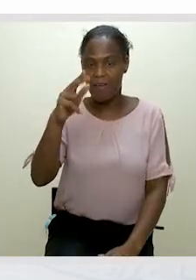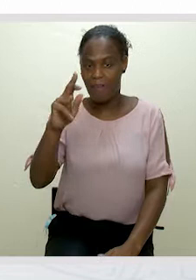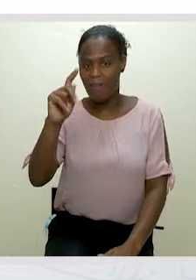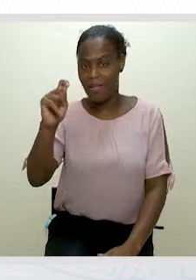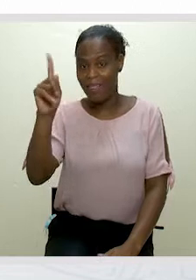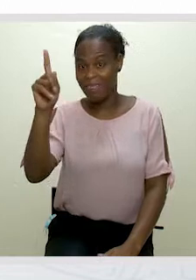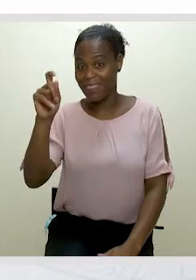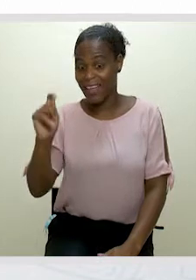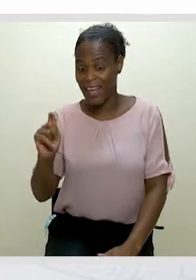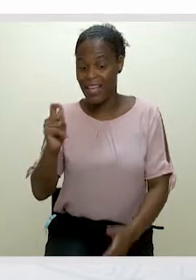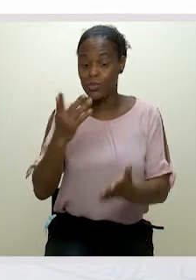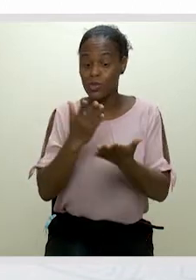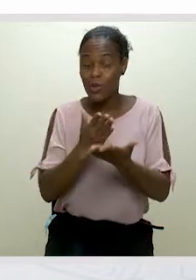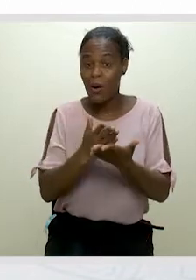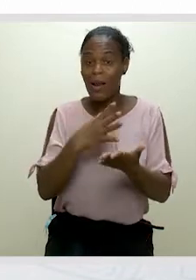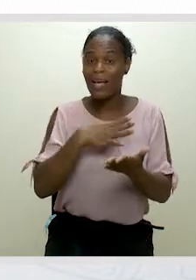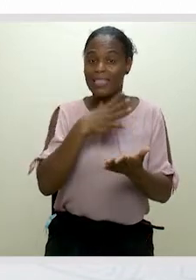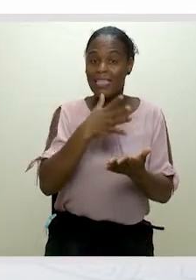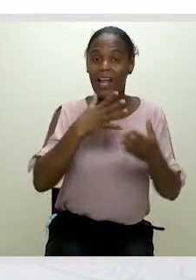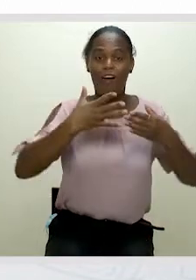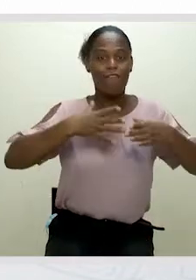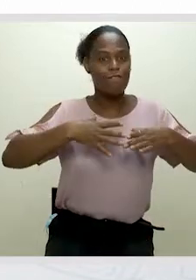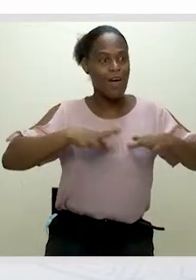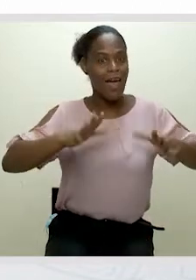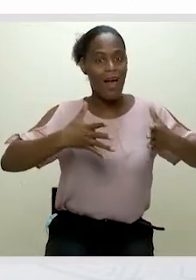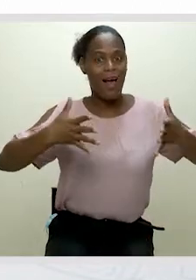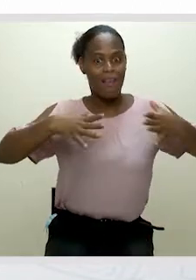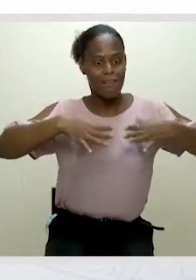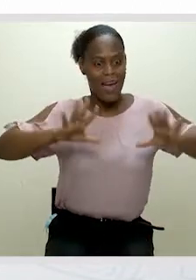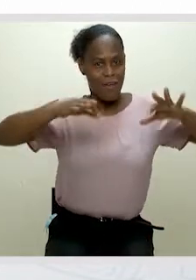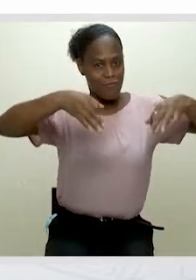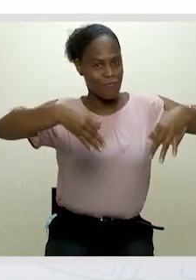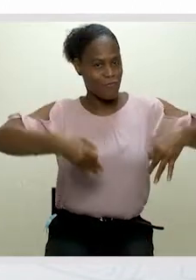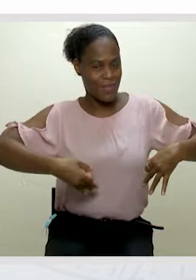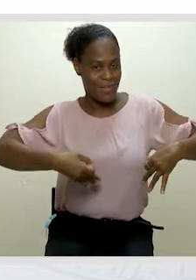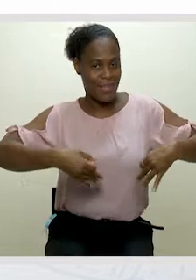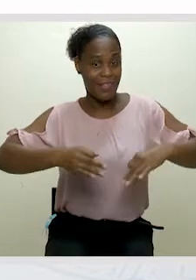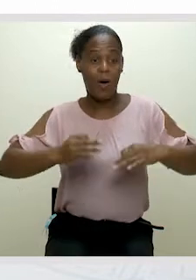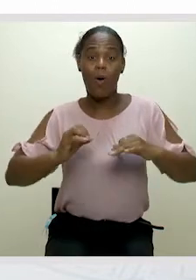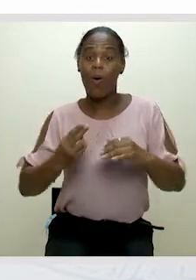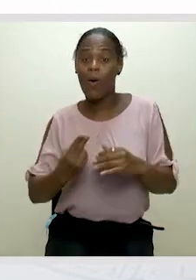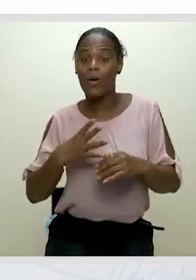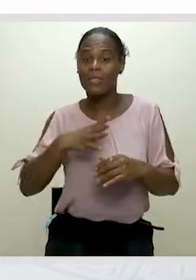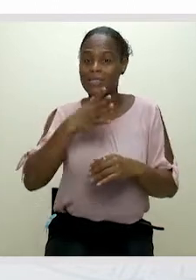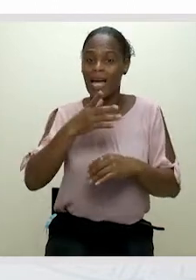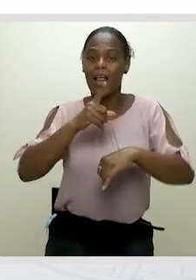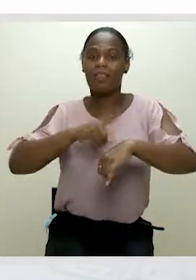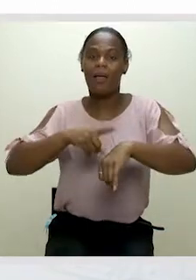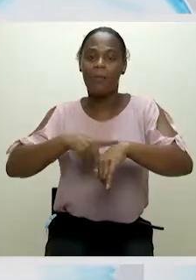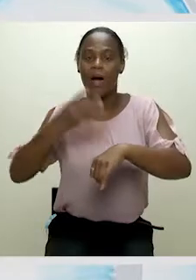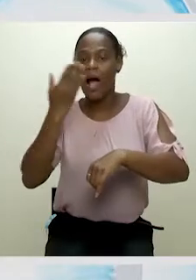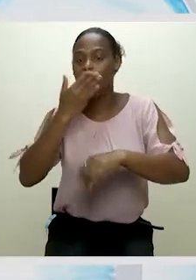c'est la fin des grandes vacances. Ou alors, c'est la période de retour à